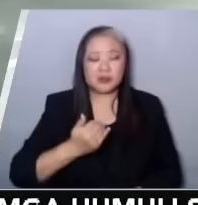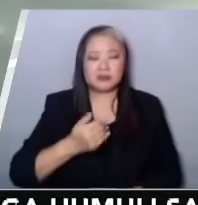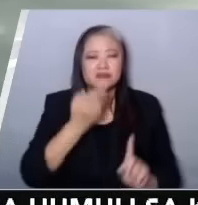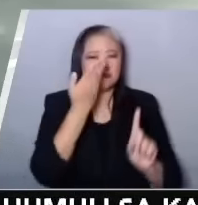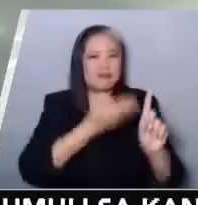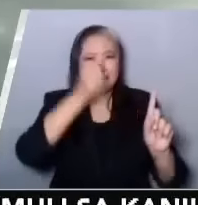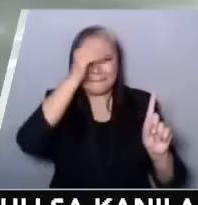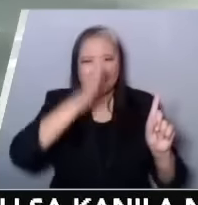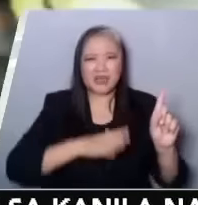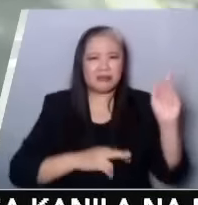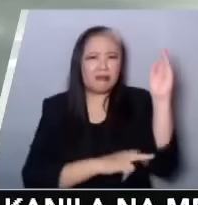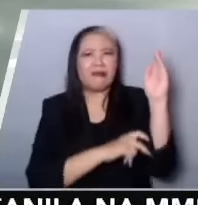lalaki.